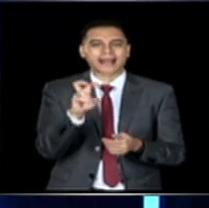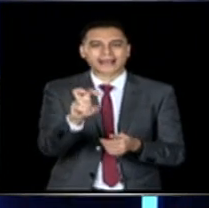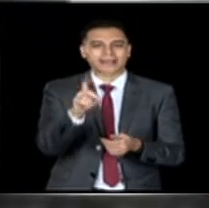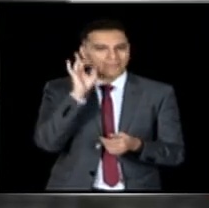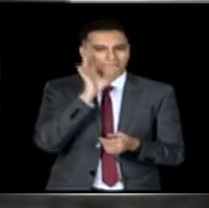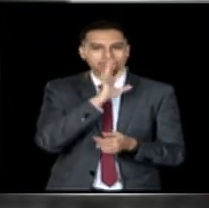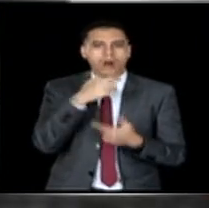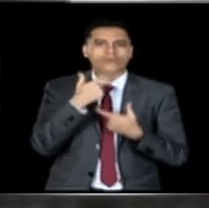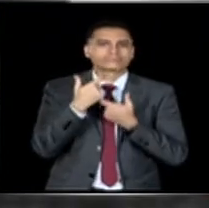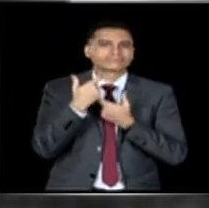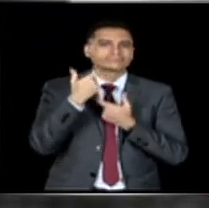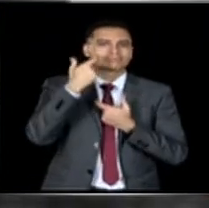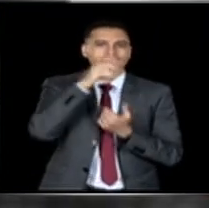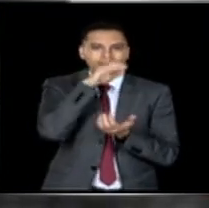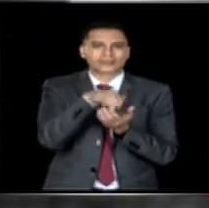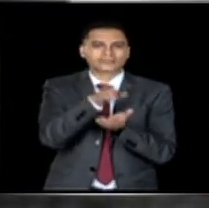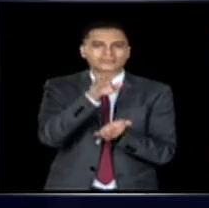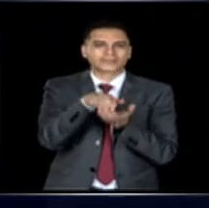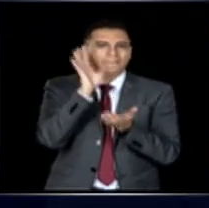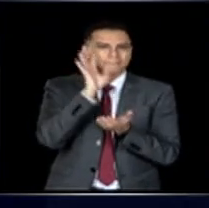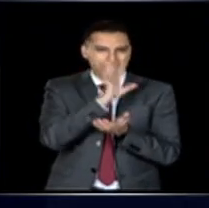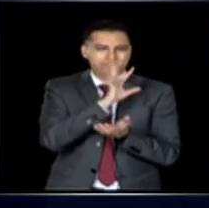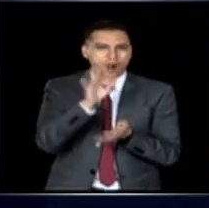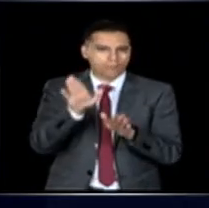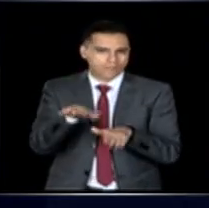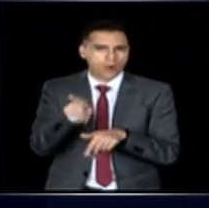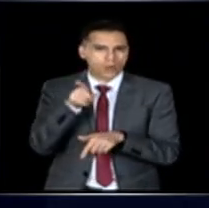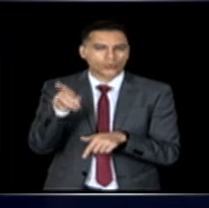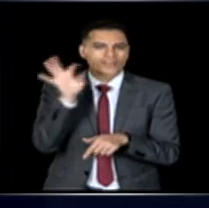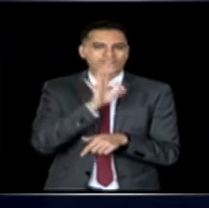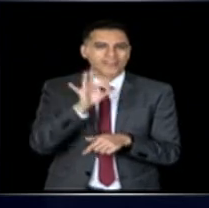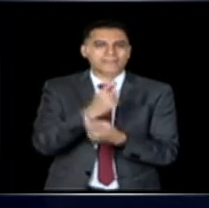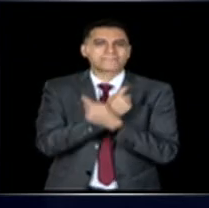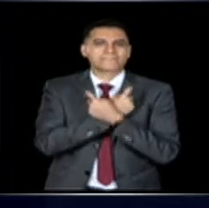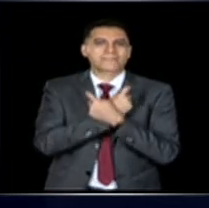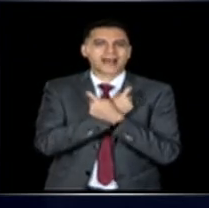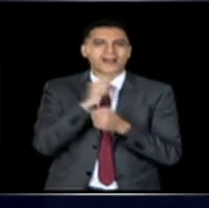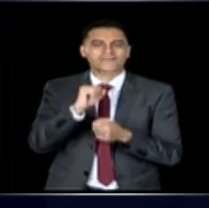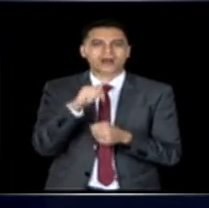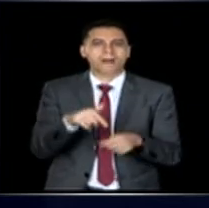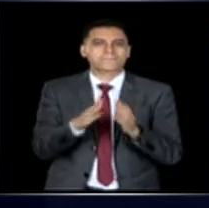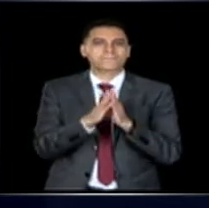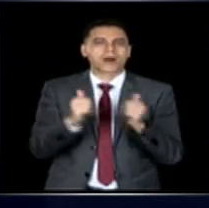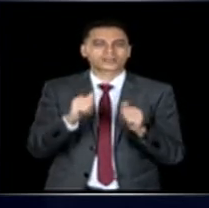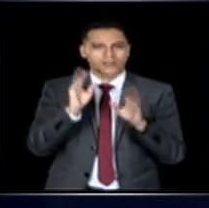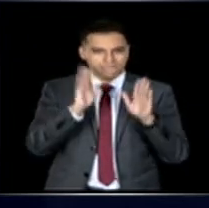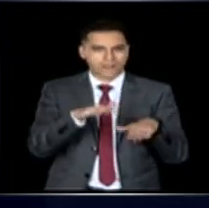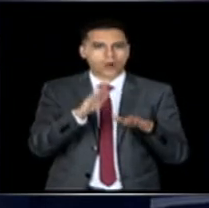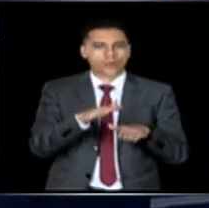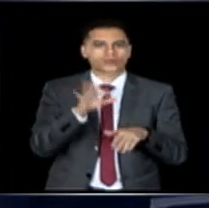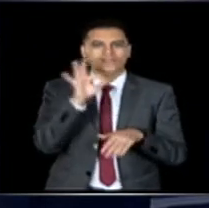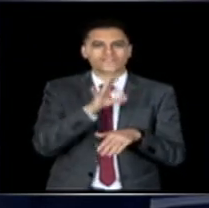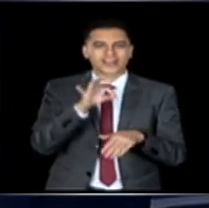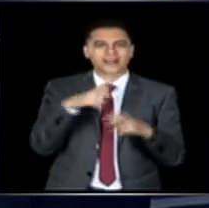بيعود للعصر الطباشيري، موجود في المتحف الجيولوجي المصري في زهراء